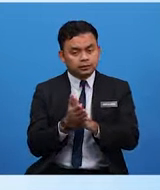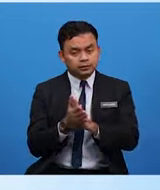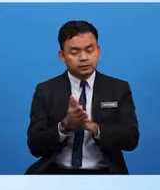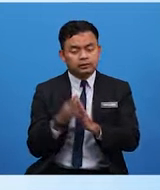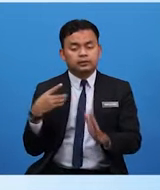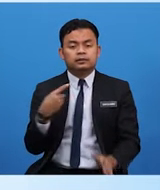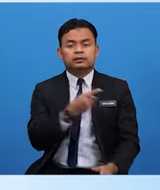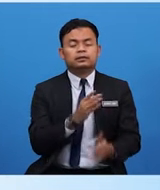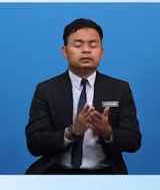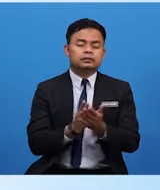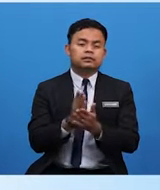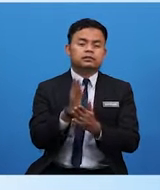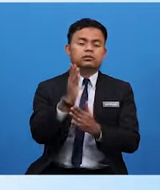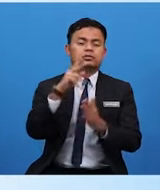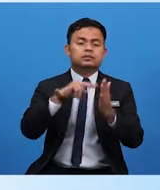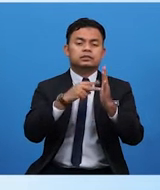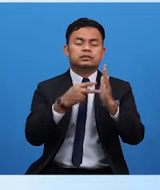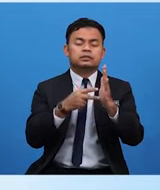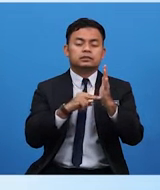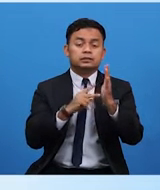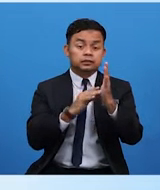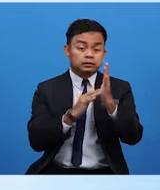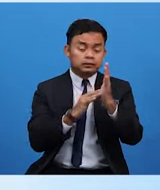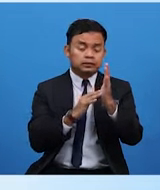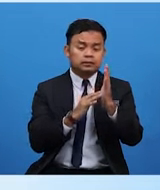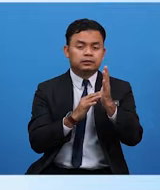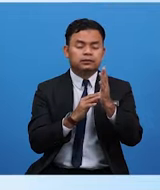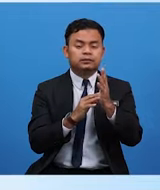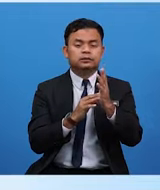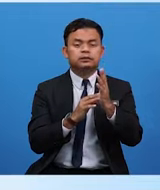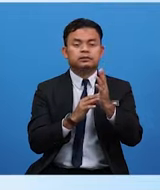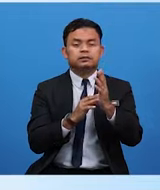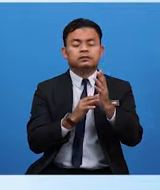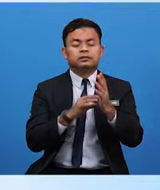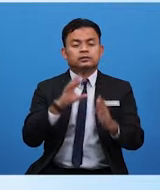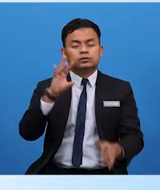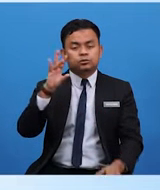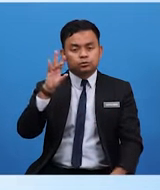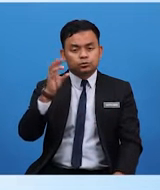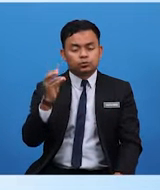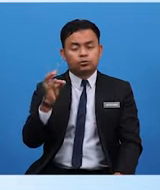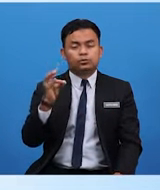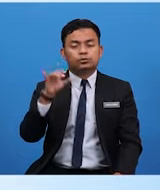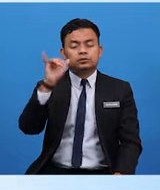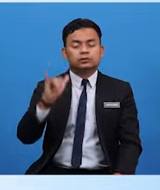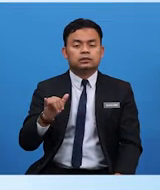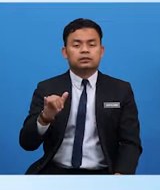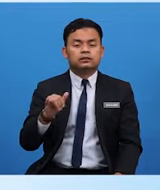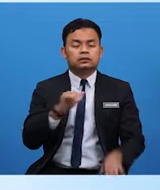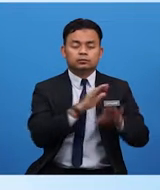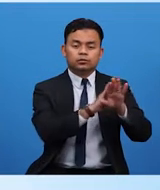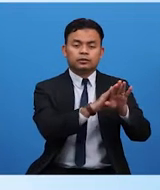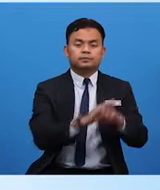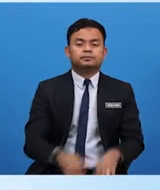akan terus kire bilangan nilai penyebut 7 yang ditolak